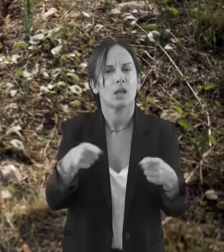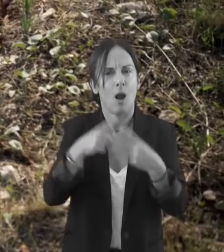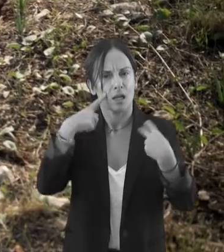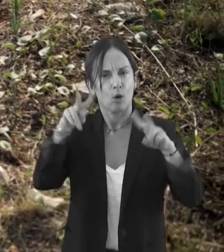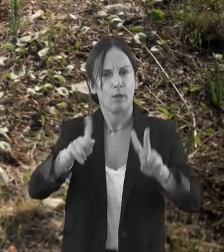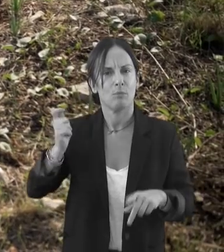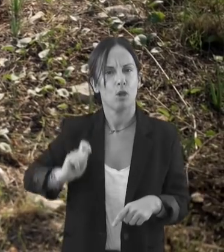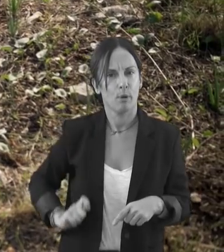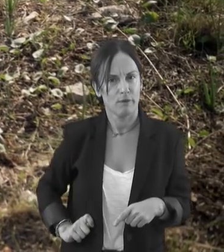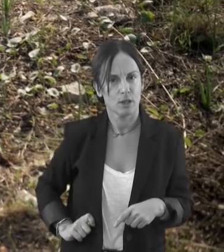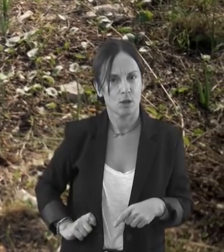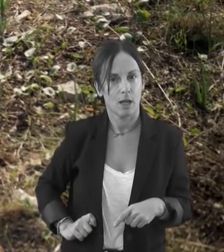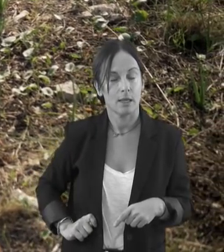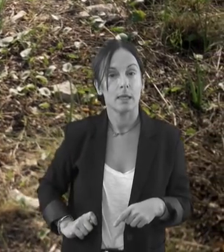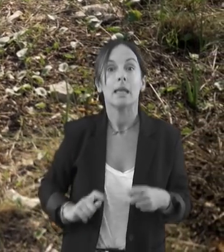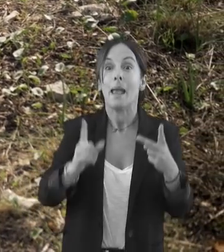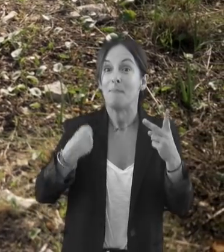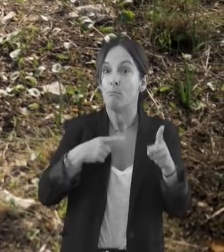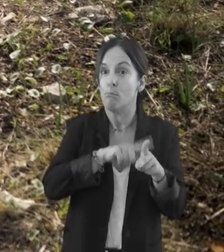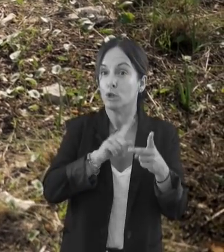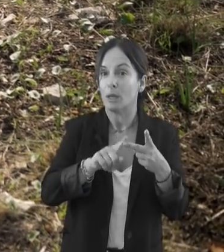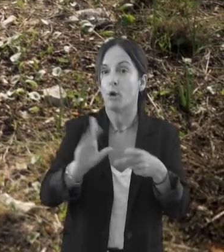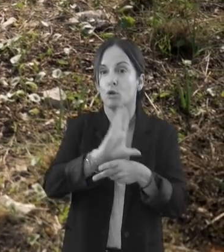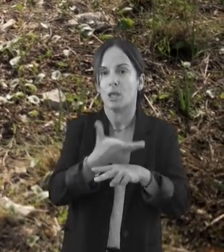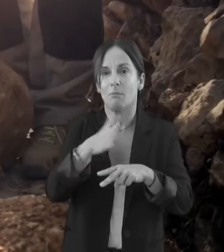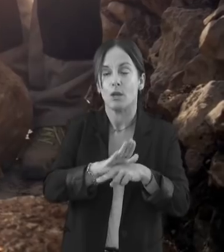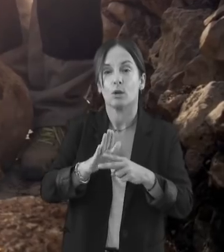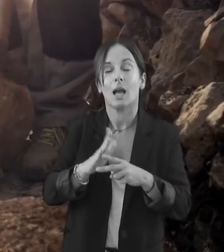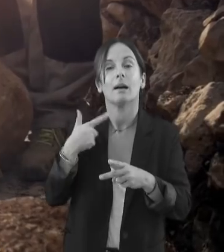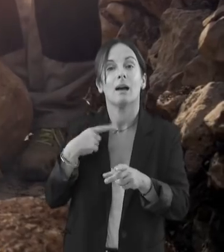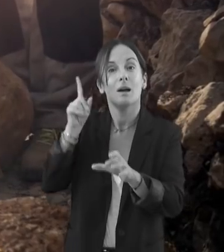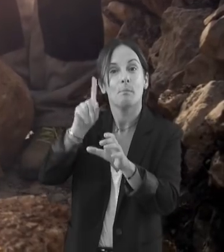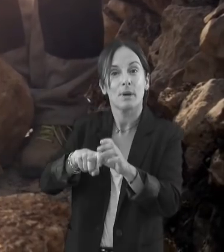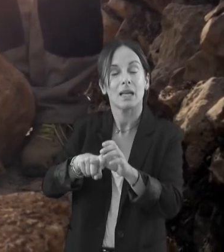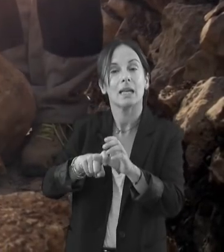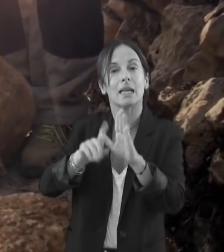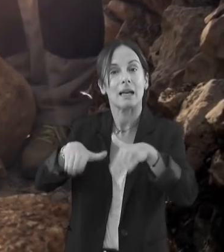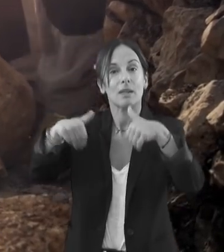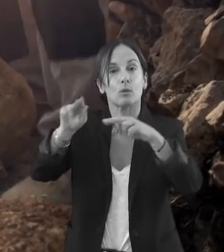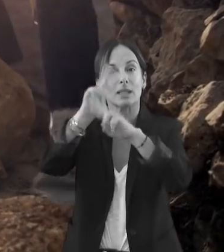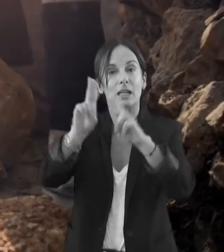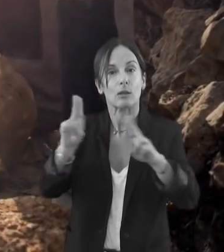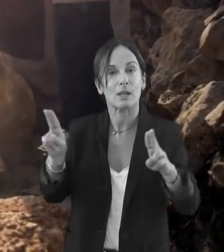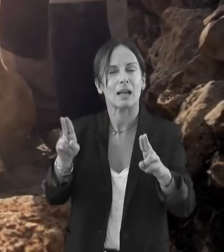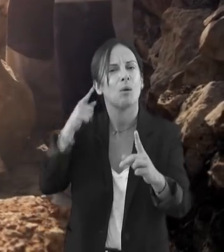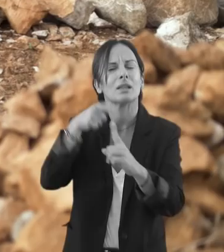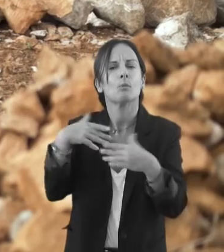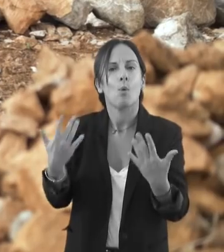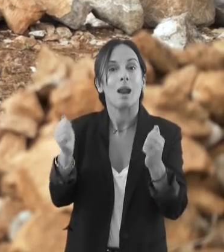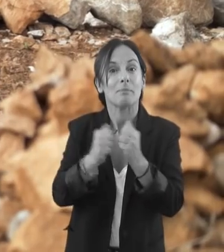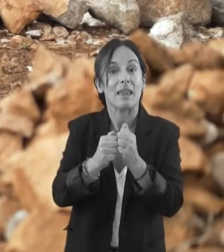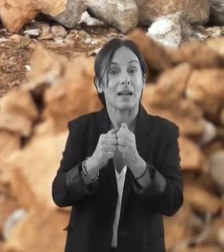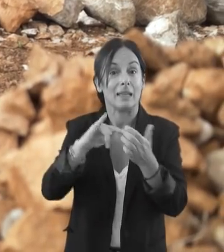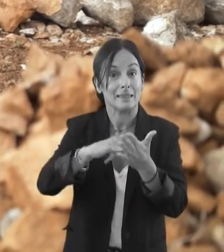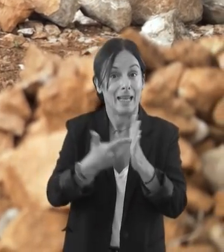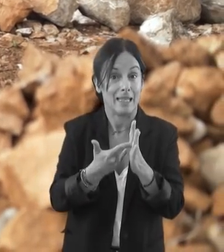una titulació oficial, com és el certificat de professionalitat, tant per la gent que participa en les noves formacions com pels